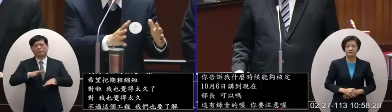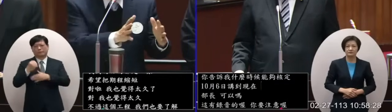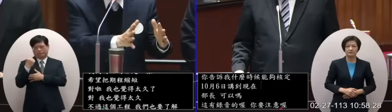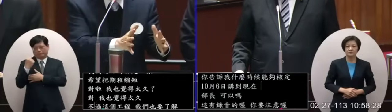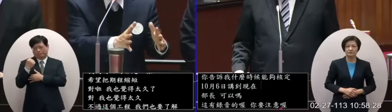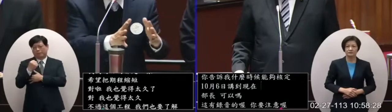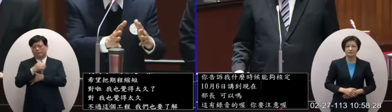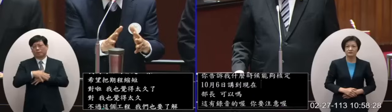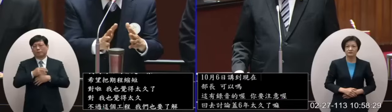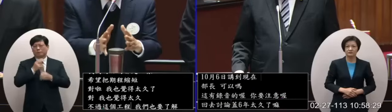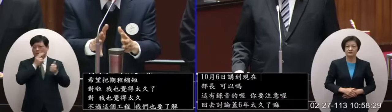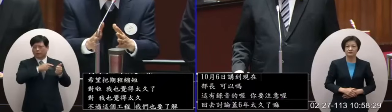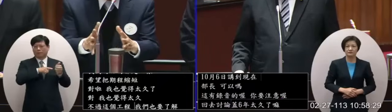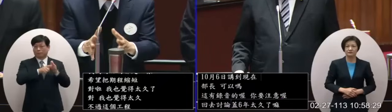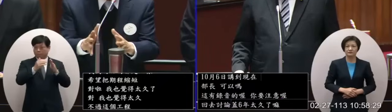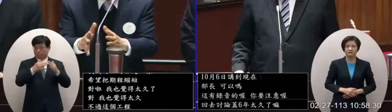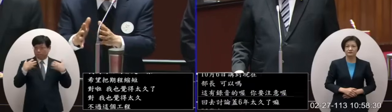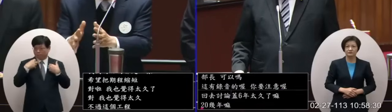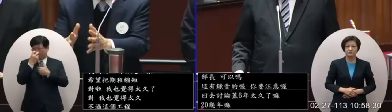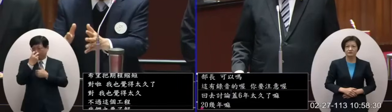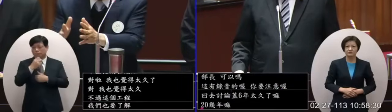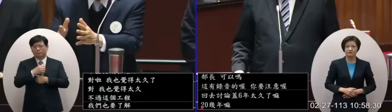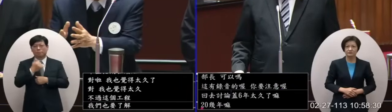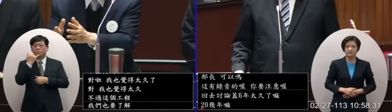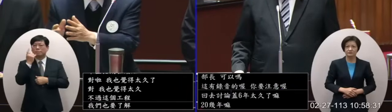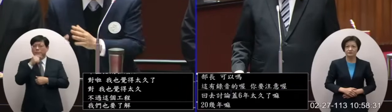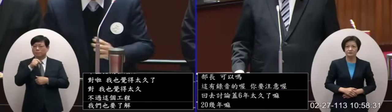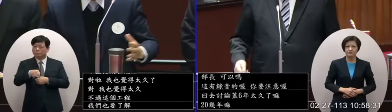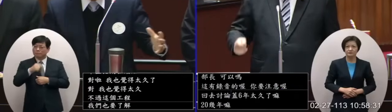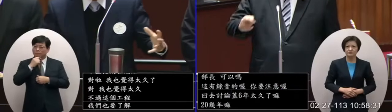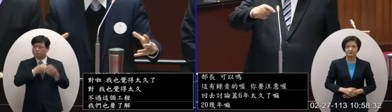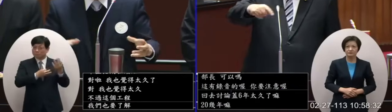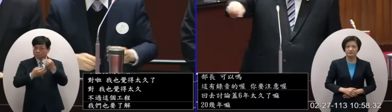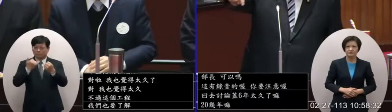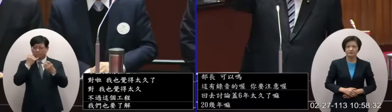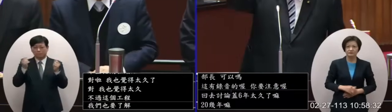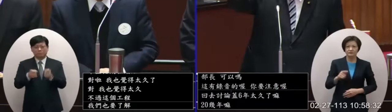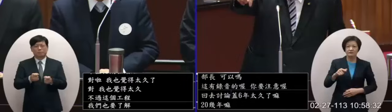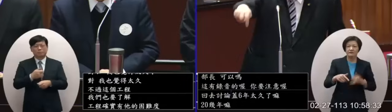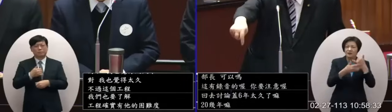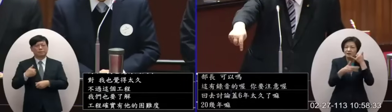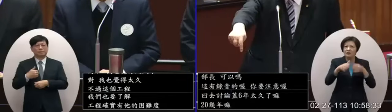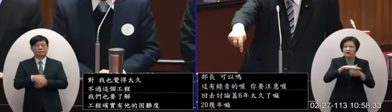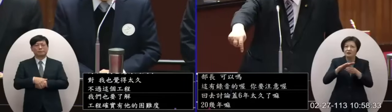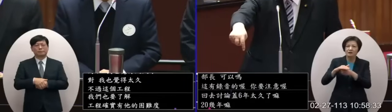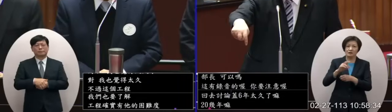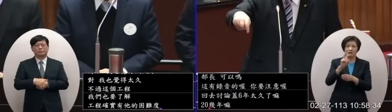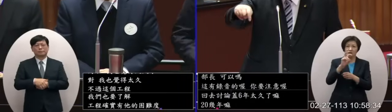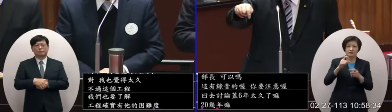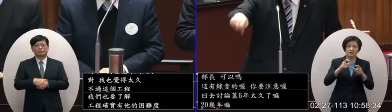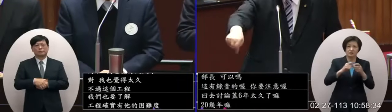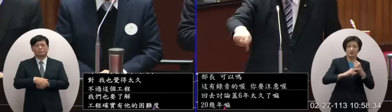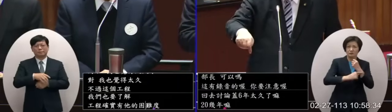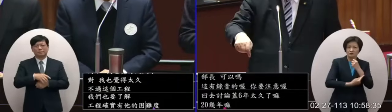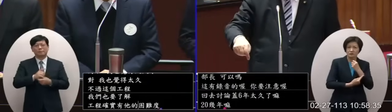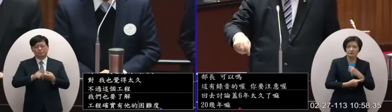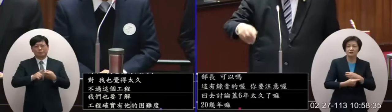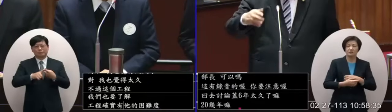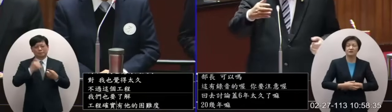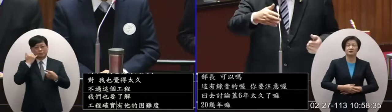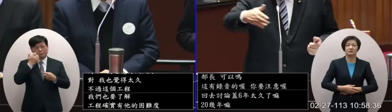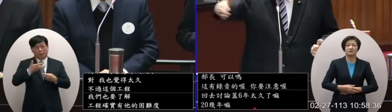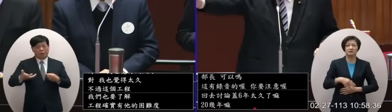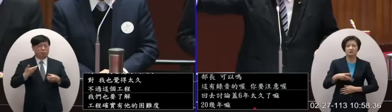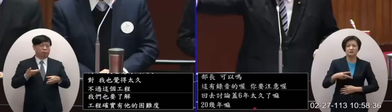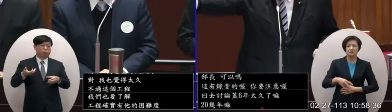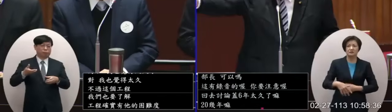能的要专家哈、哦、来审查哈、哦，看看这样的工期。 缩短啊，才二十米啊， 对，填海 二十米的水深。